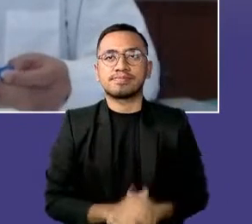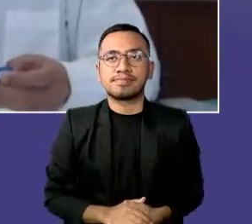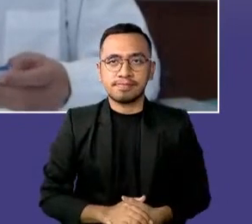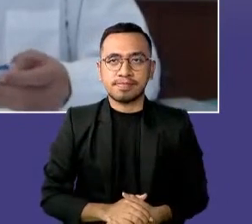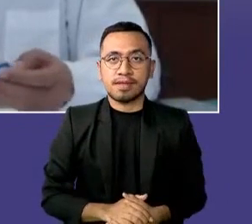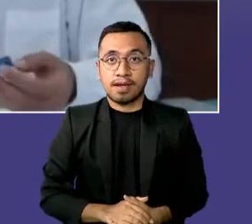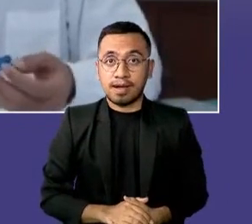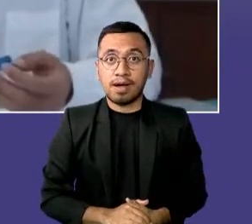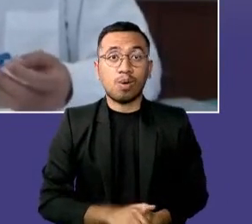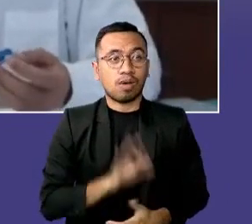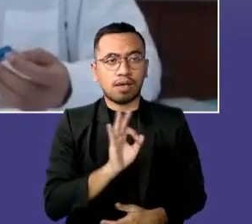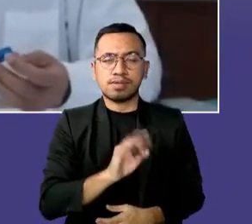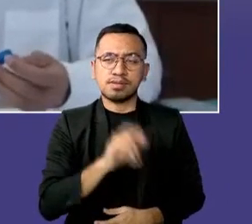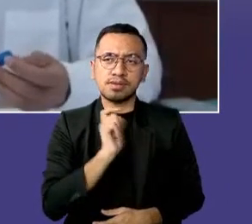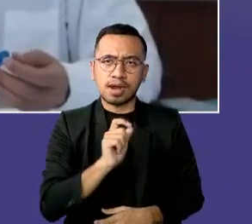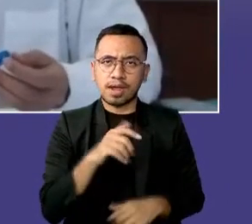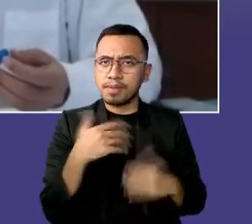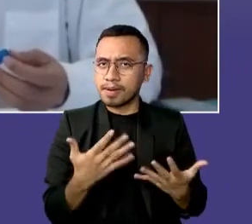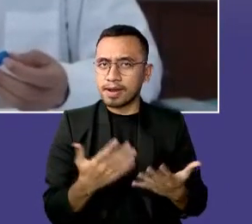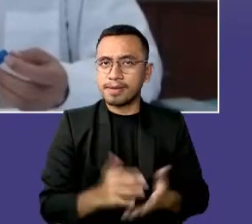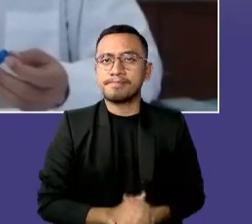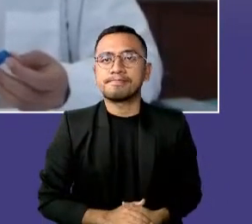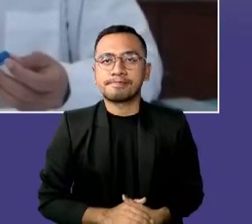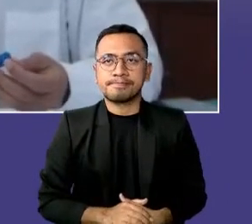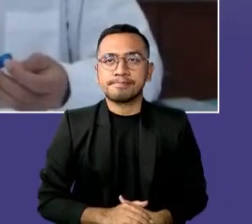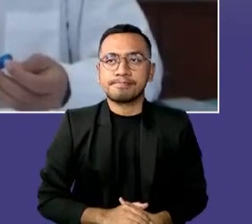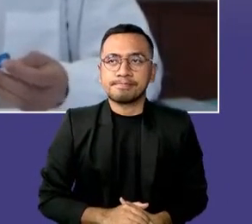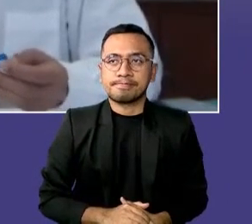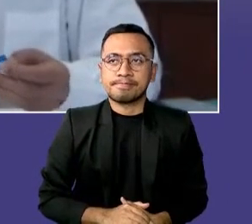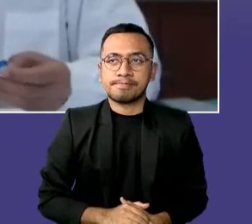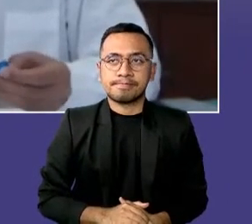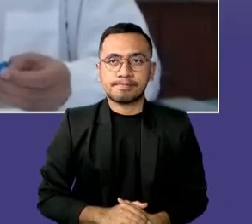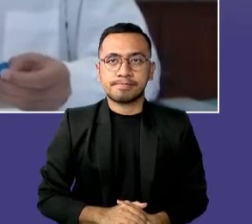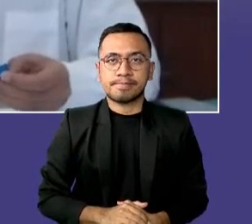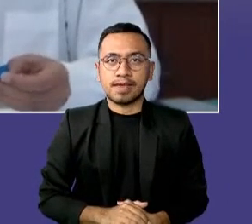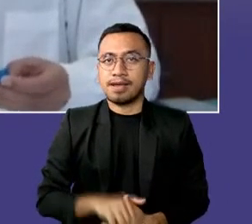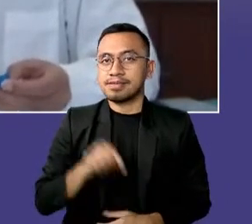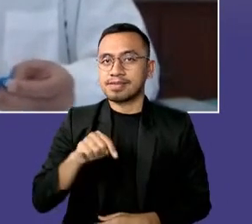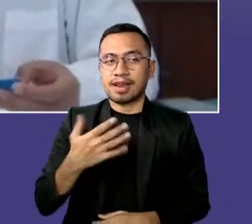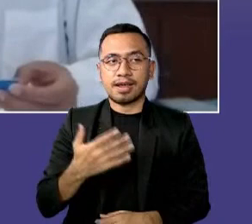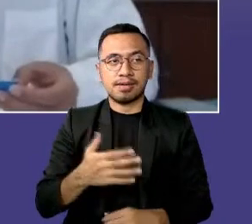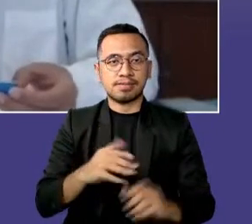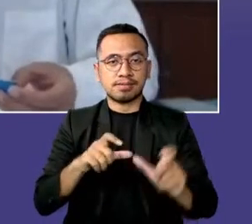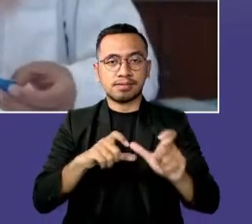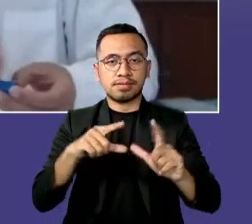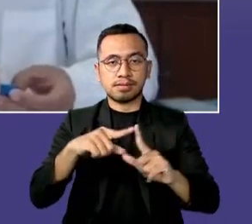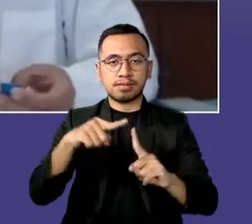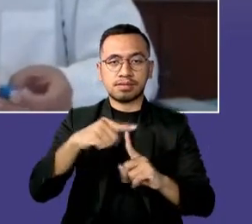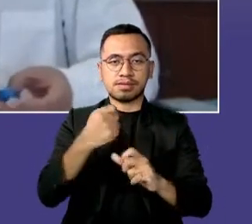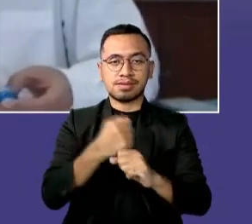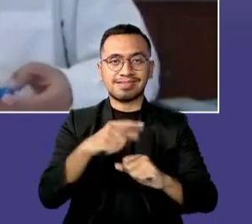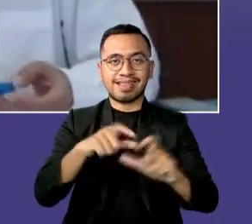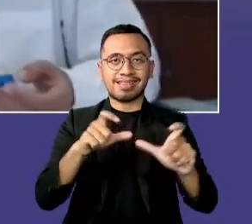setelah berpindah satuan tugas Taufik kita turunkan sampai ke tidak bisa